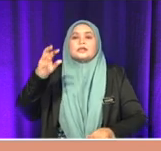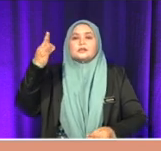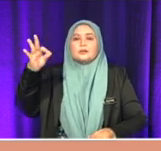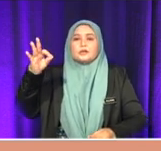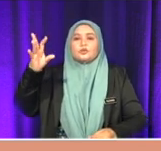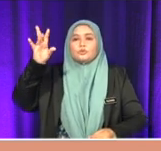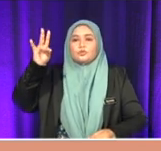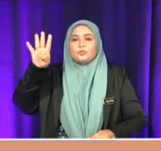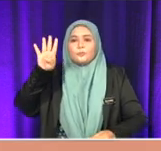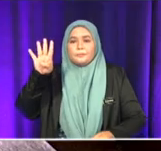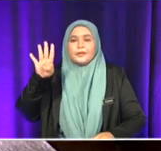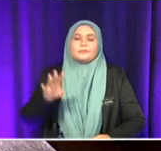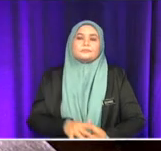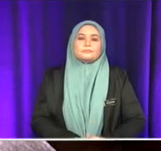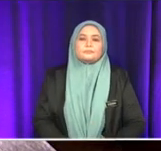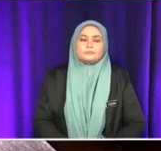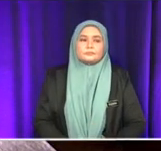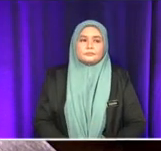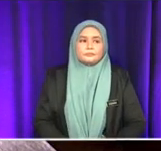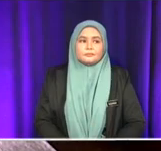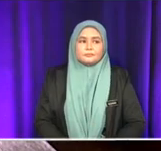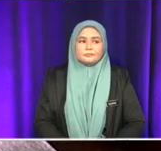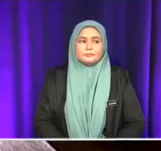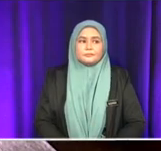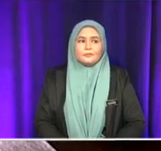duemarkah oke silakan ini